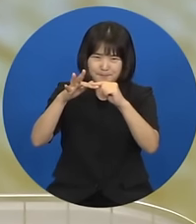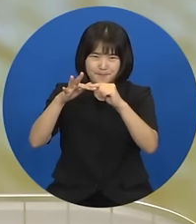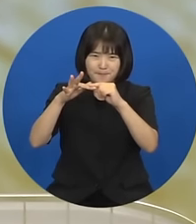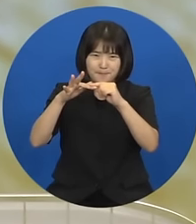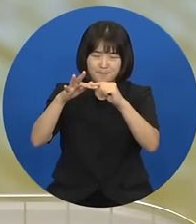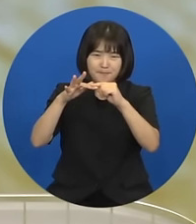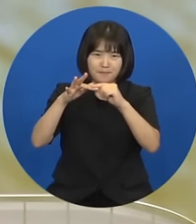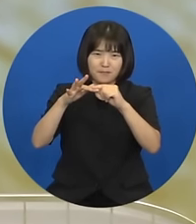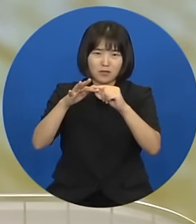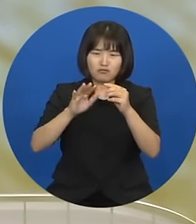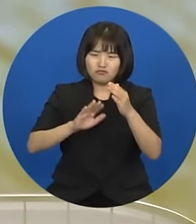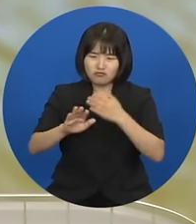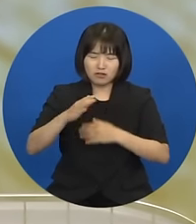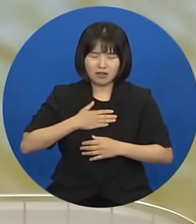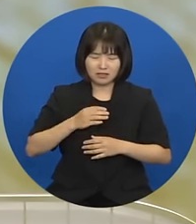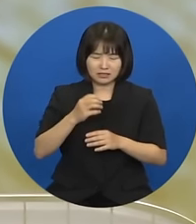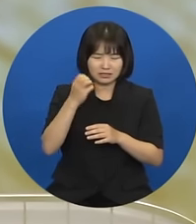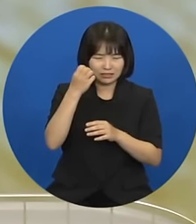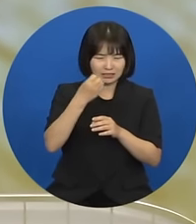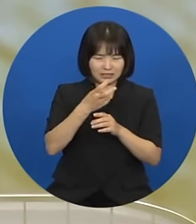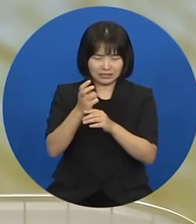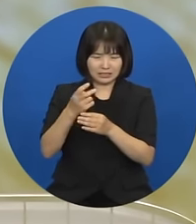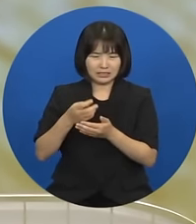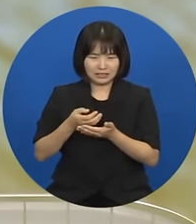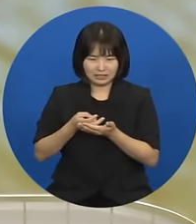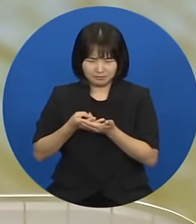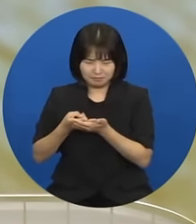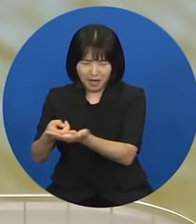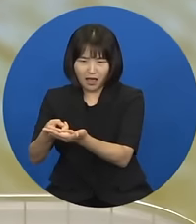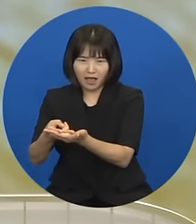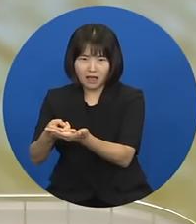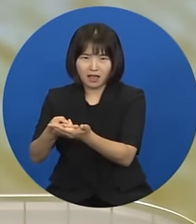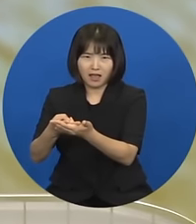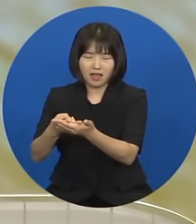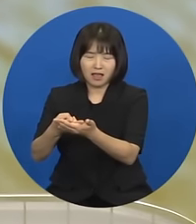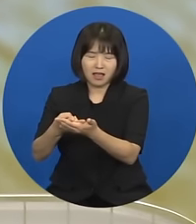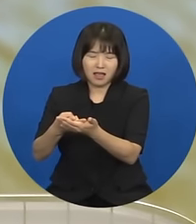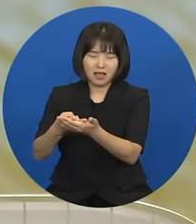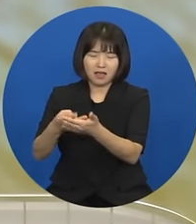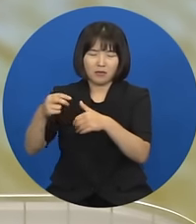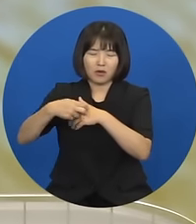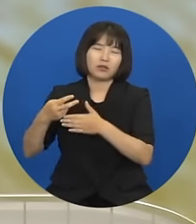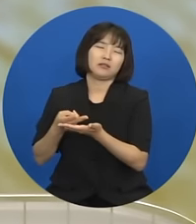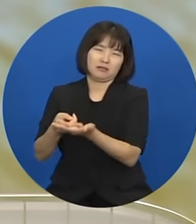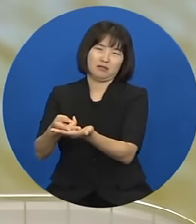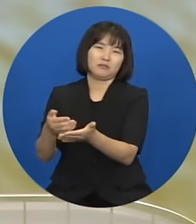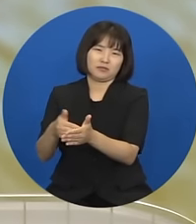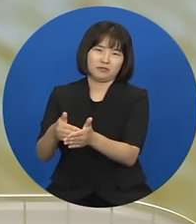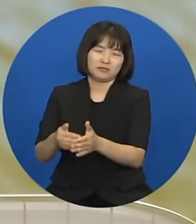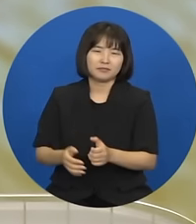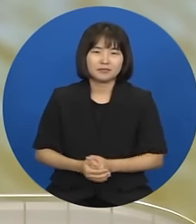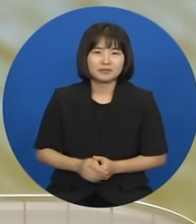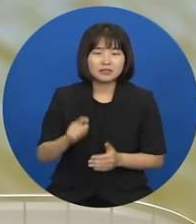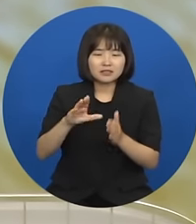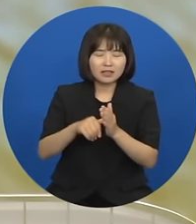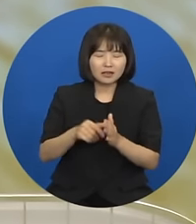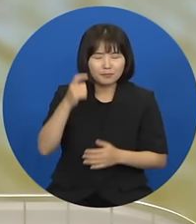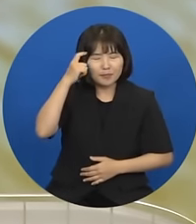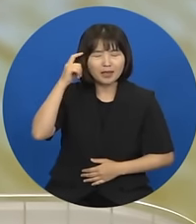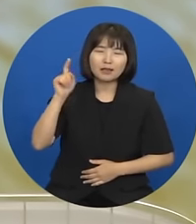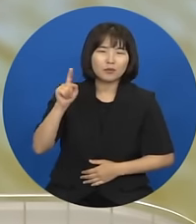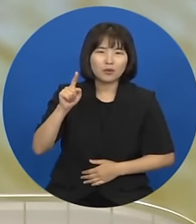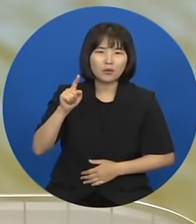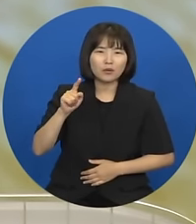저는 응급실로 가서 몇 주간 병원에 입원하게 되었습니다. 저는 그때 알았어요.